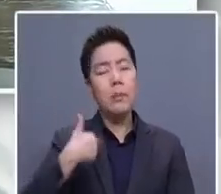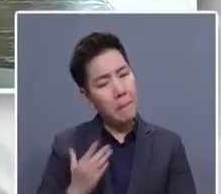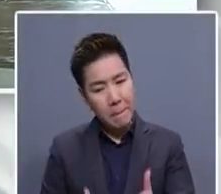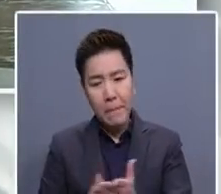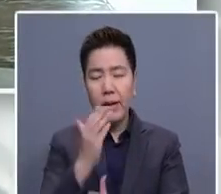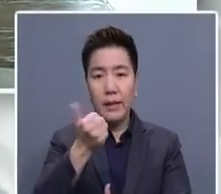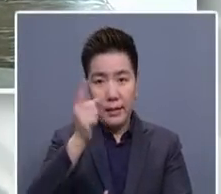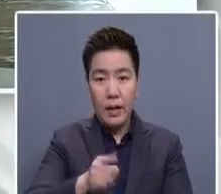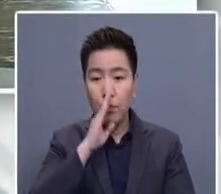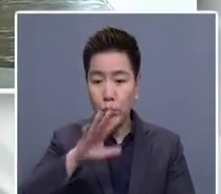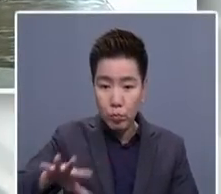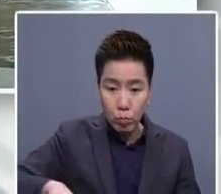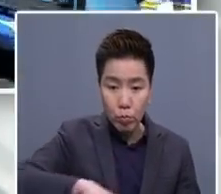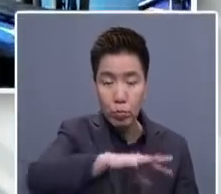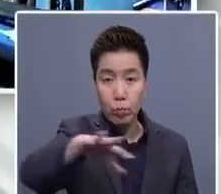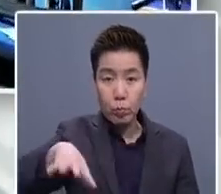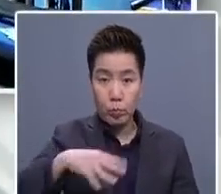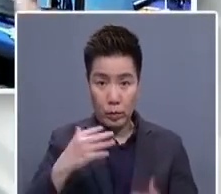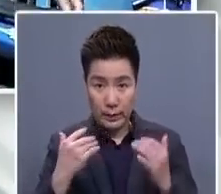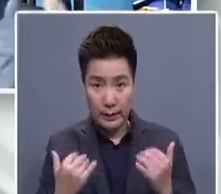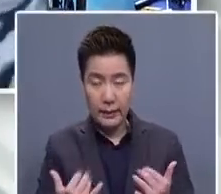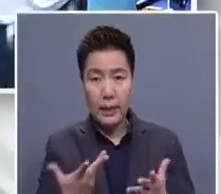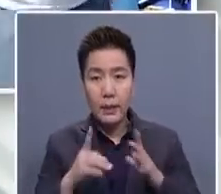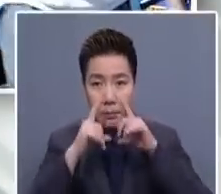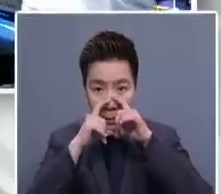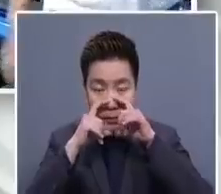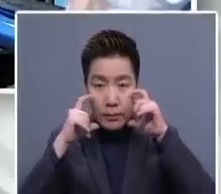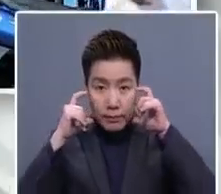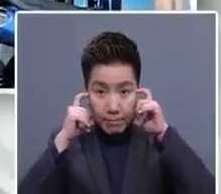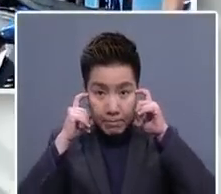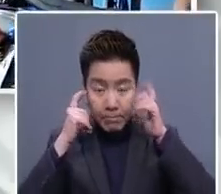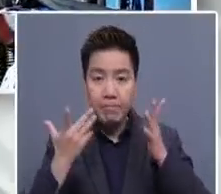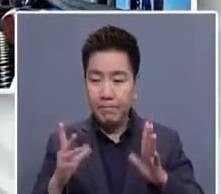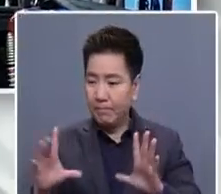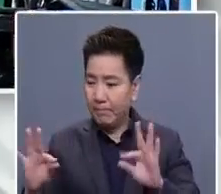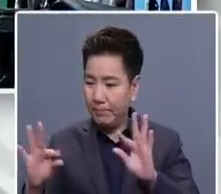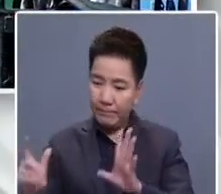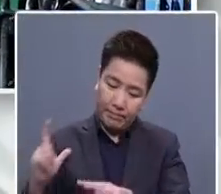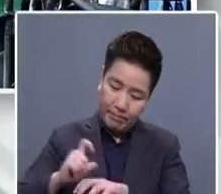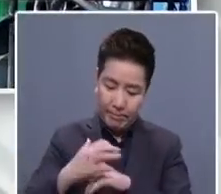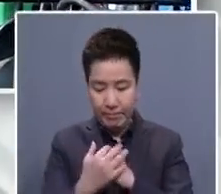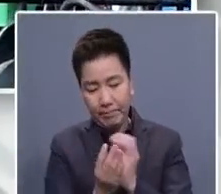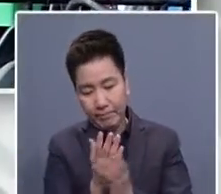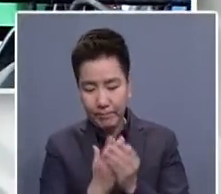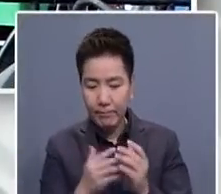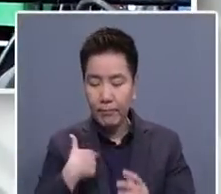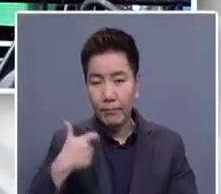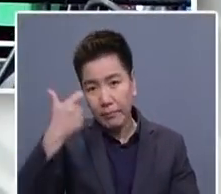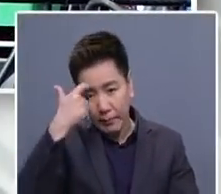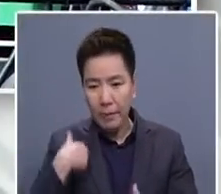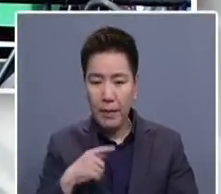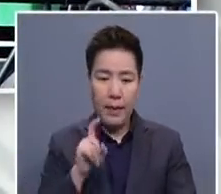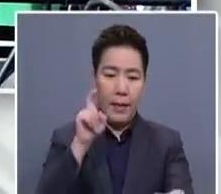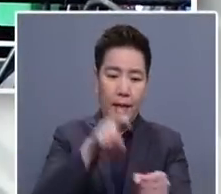ราะว่าถ้าพวกเราเนี่ยใส่หน้ากากอนามัยใช้เจลล้างมืออยู่จุดคัดกรองแอปพลิเคชันไทยชนะ